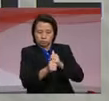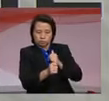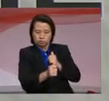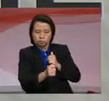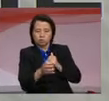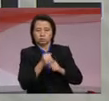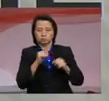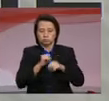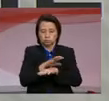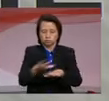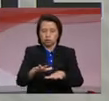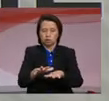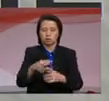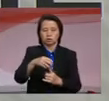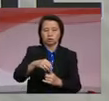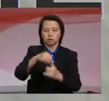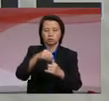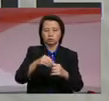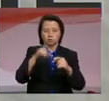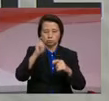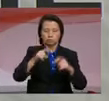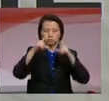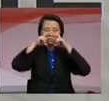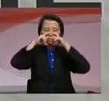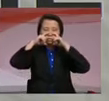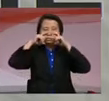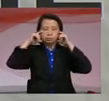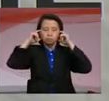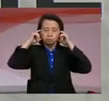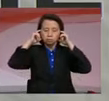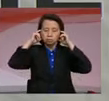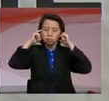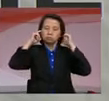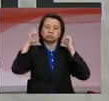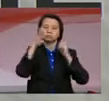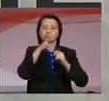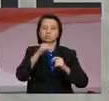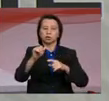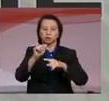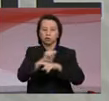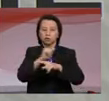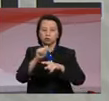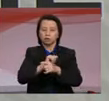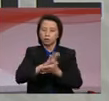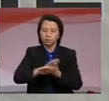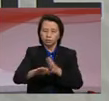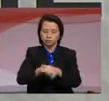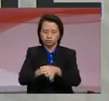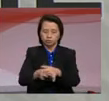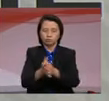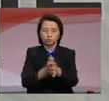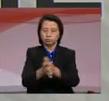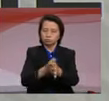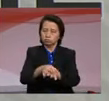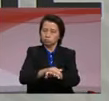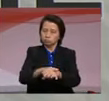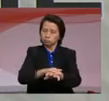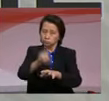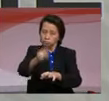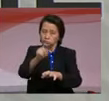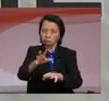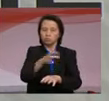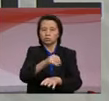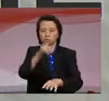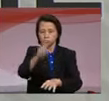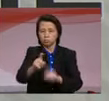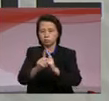pencegahan jangkitan, terutamanya memakai pelitup separuh muka, amalan kebersihan tangan yang tinggi dan